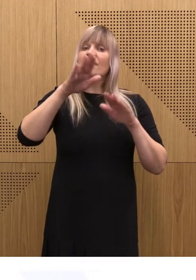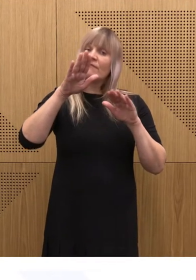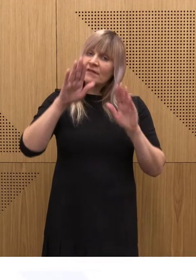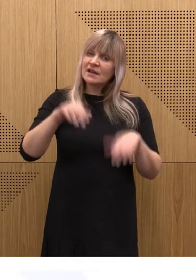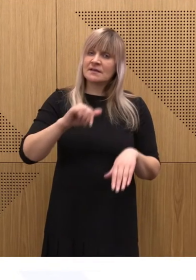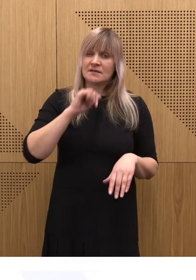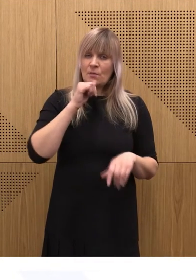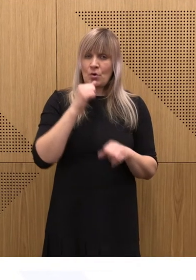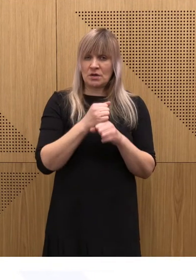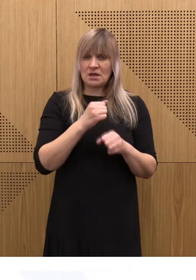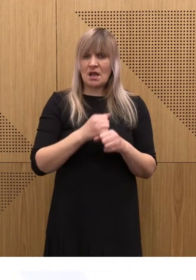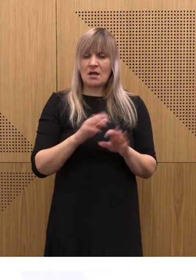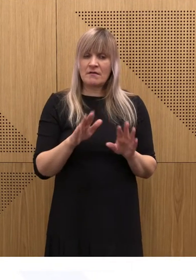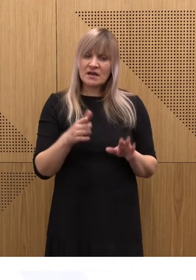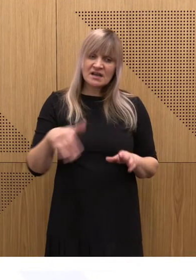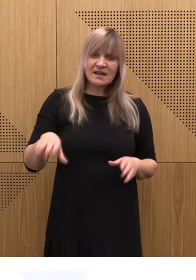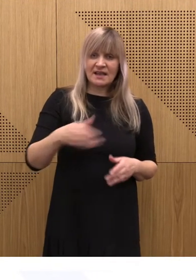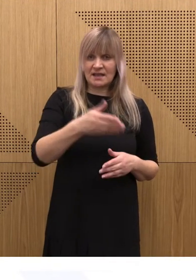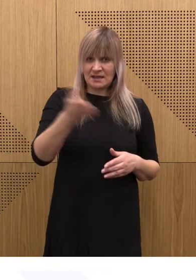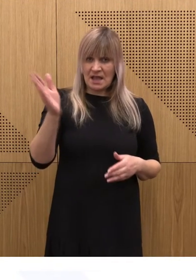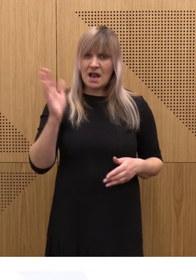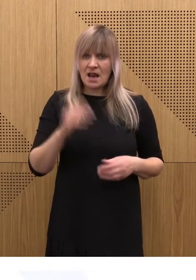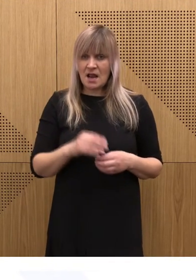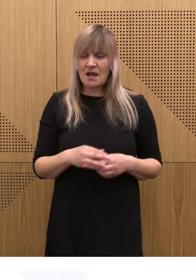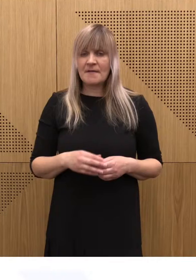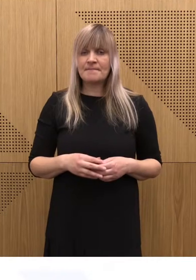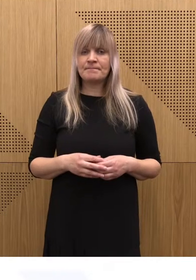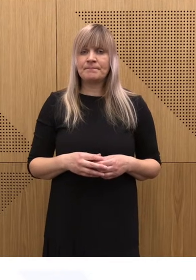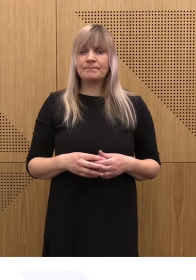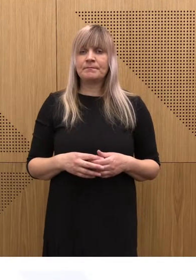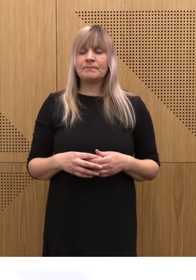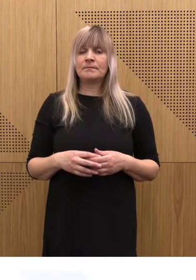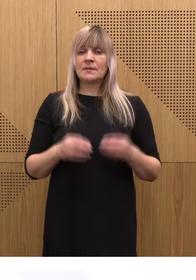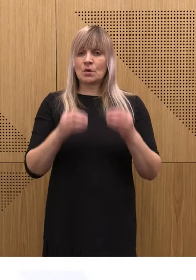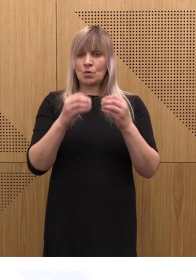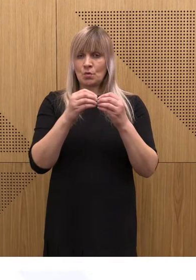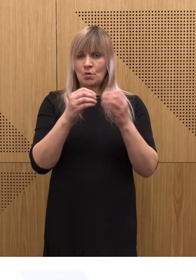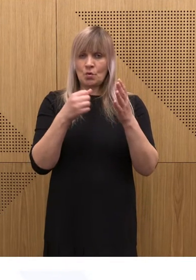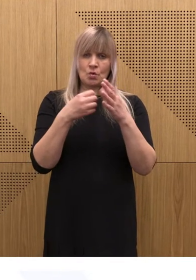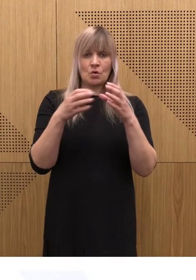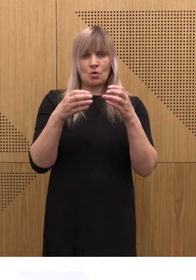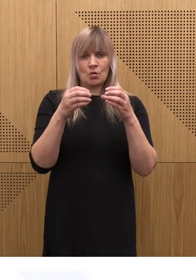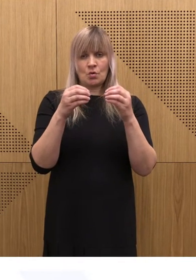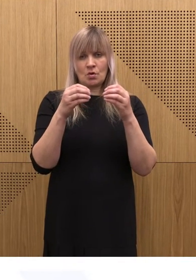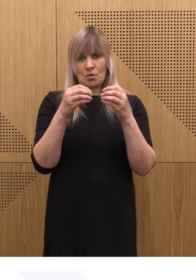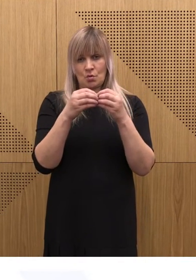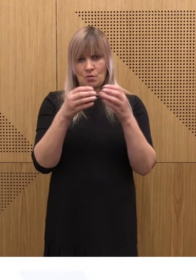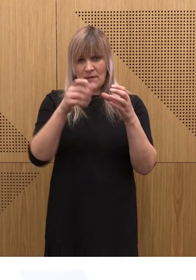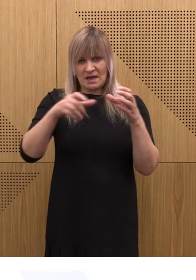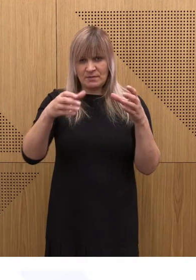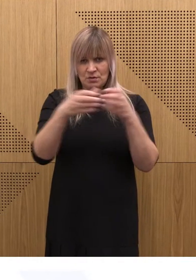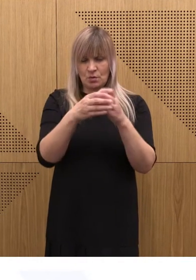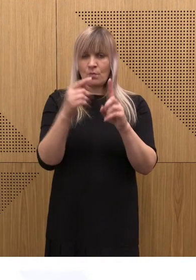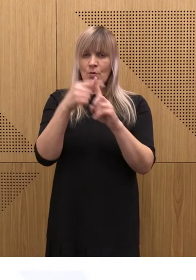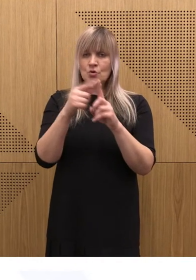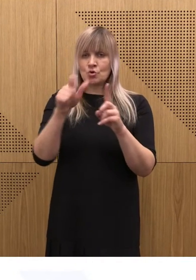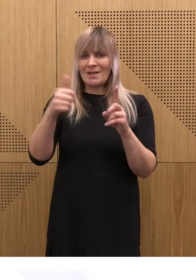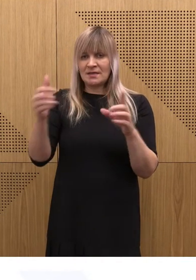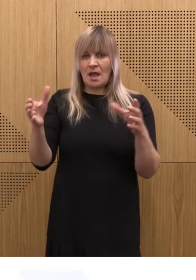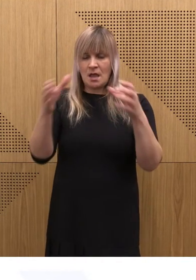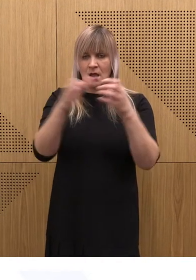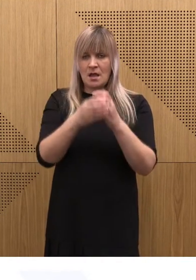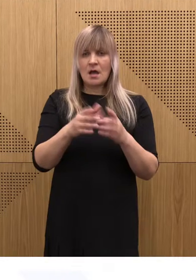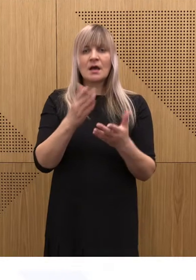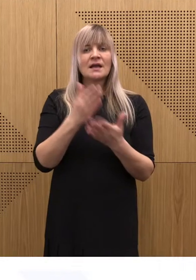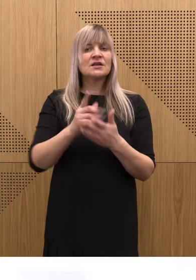tegemine lubatud ka kõigile teistele, kus on 10 grupid ja lisaks on juhendaja. Aga kindlasti